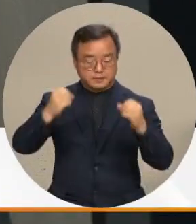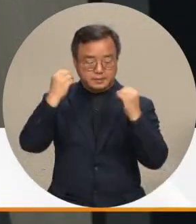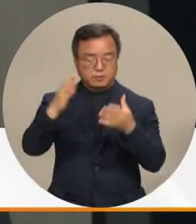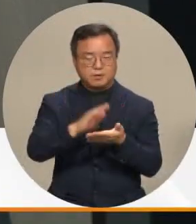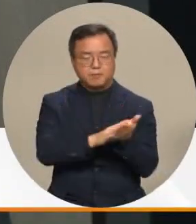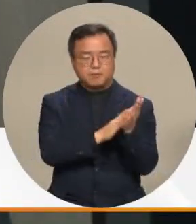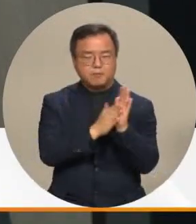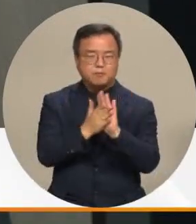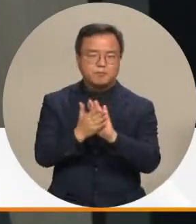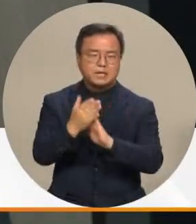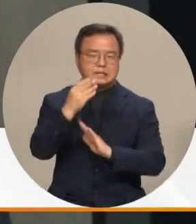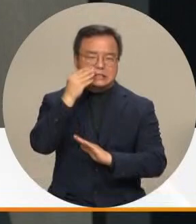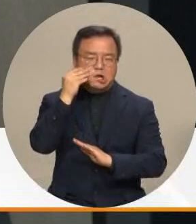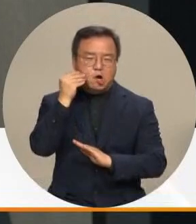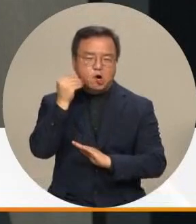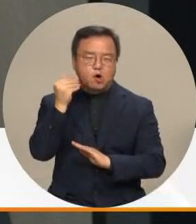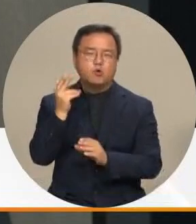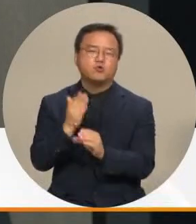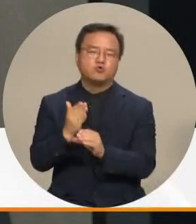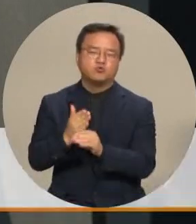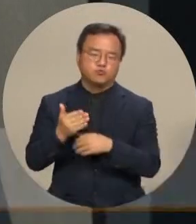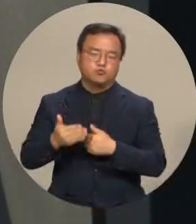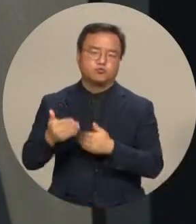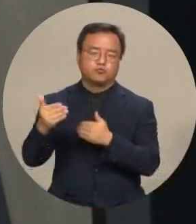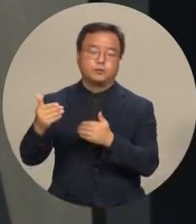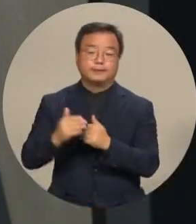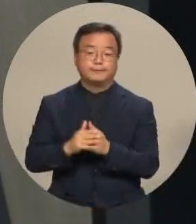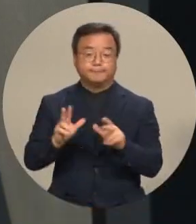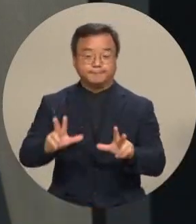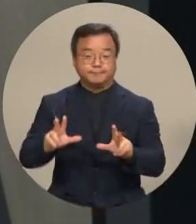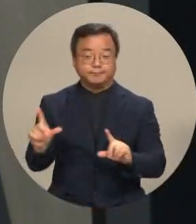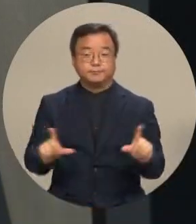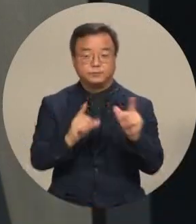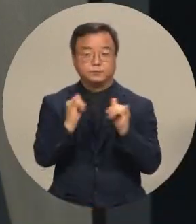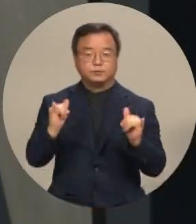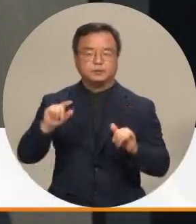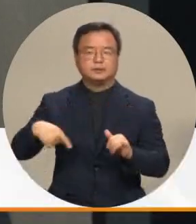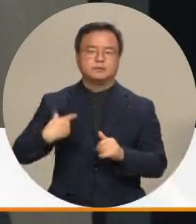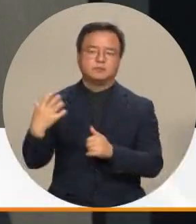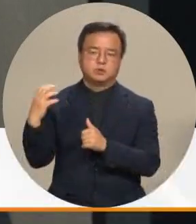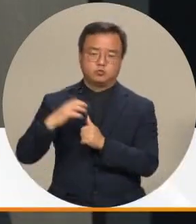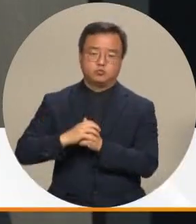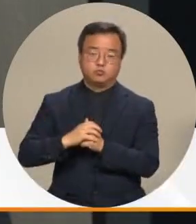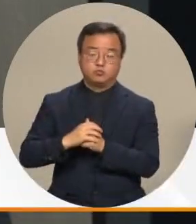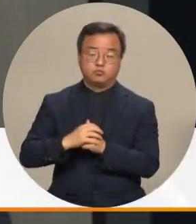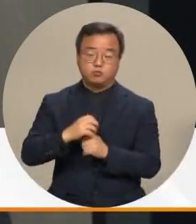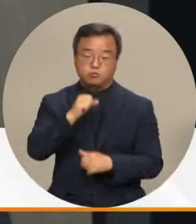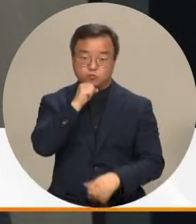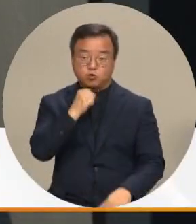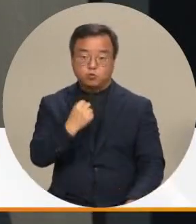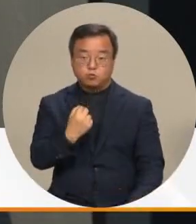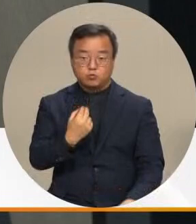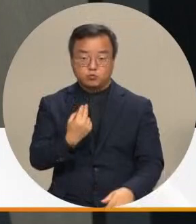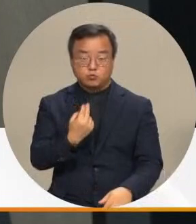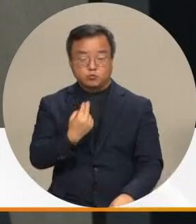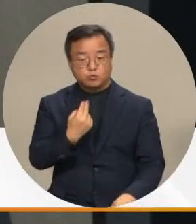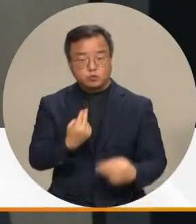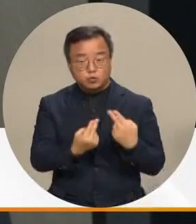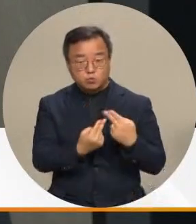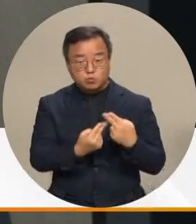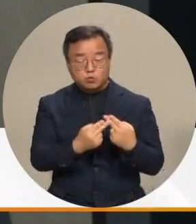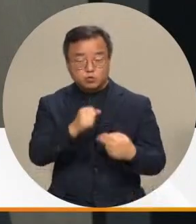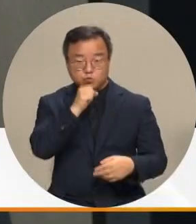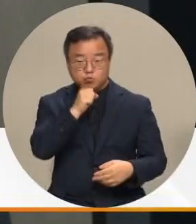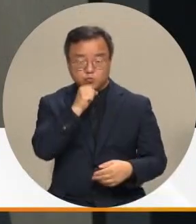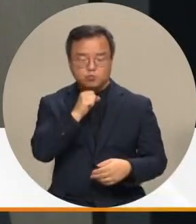가는 과정이기도 하고요 지금 시작은 주민이 자신에게 부여된 적립금을 자기 상황에 맞춰 잘 사용하는데